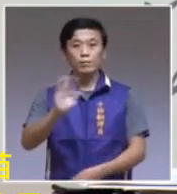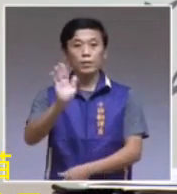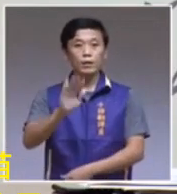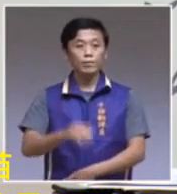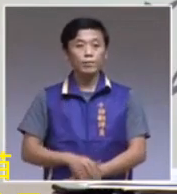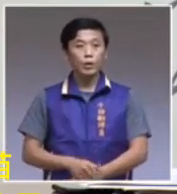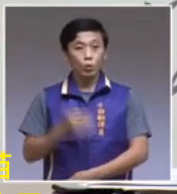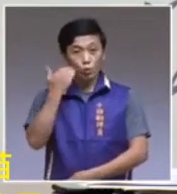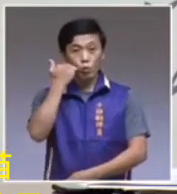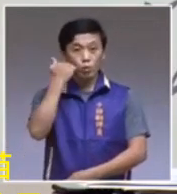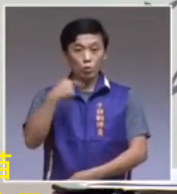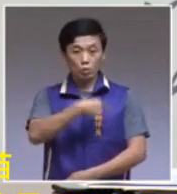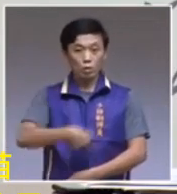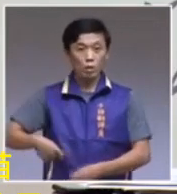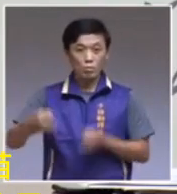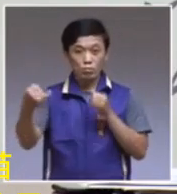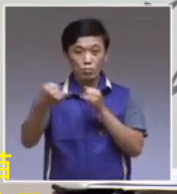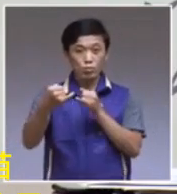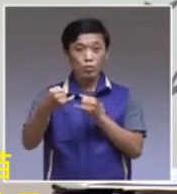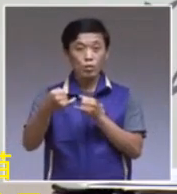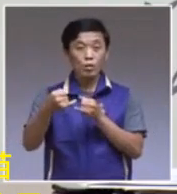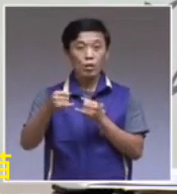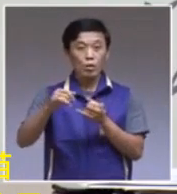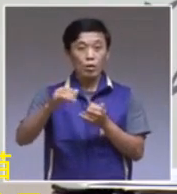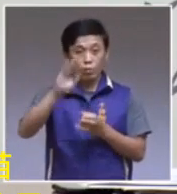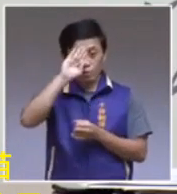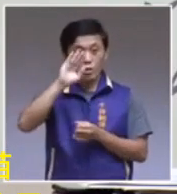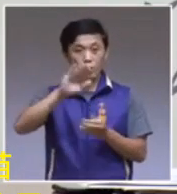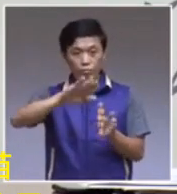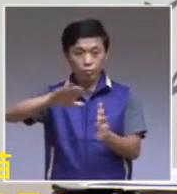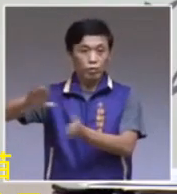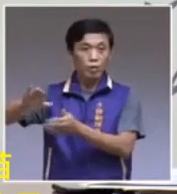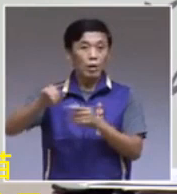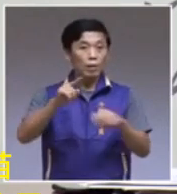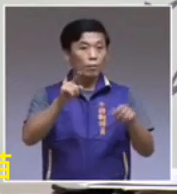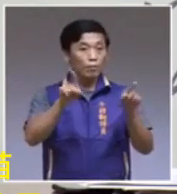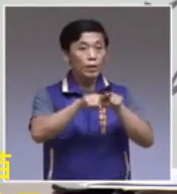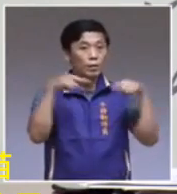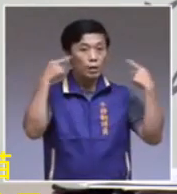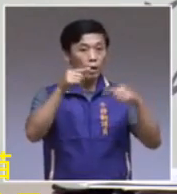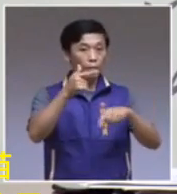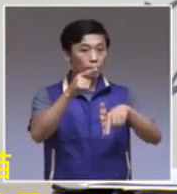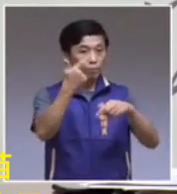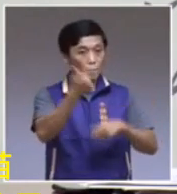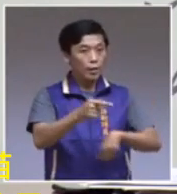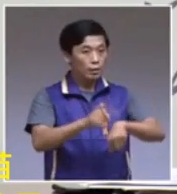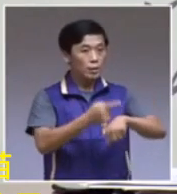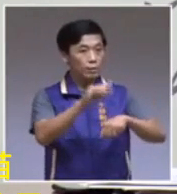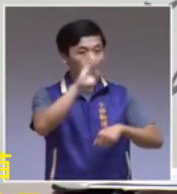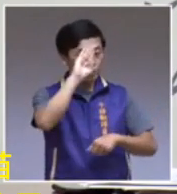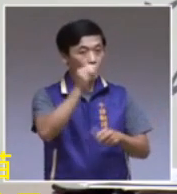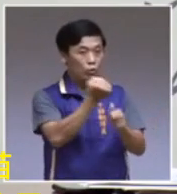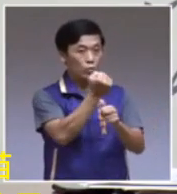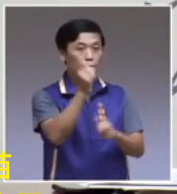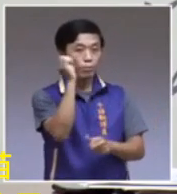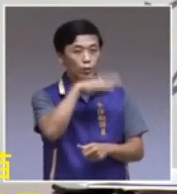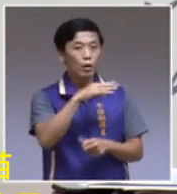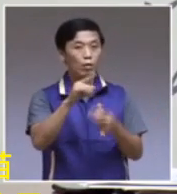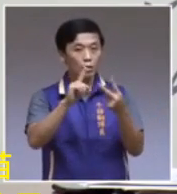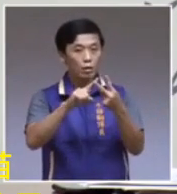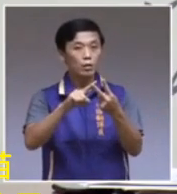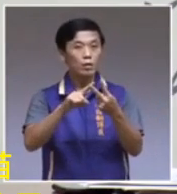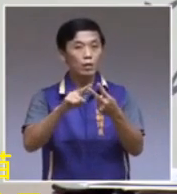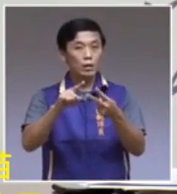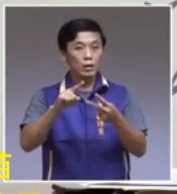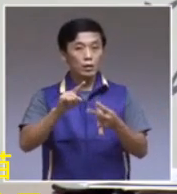忌症以外，如果平时慢性病控制不好，那或者是你目前有急性